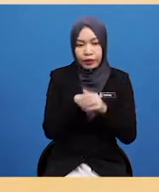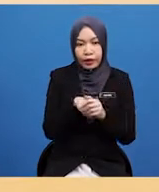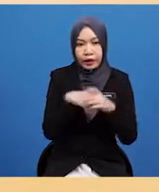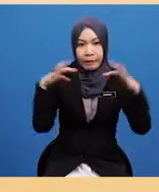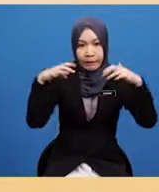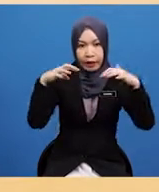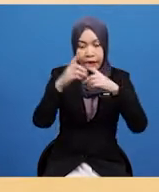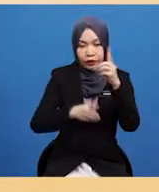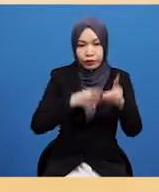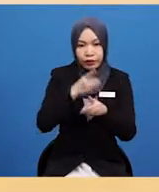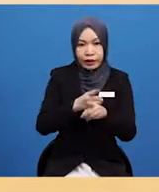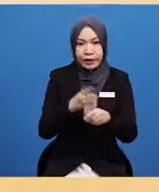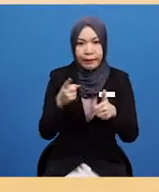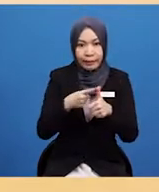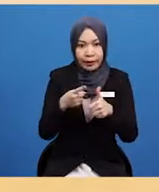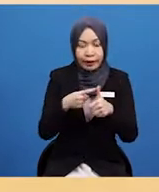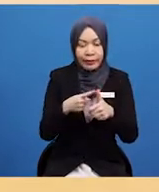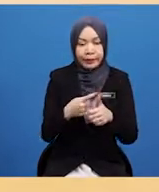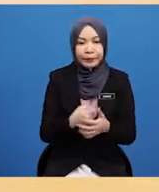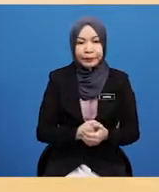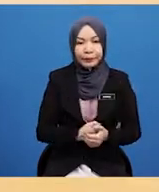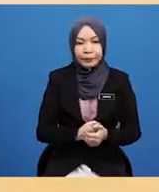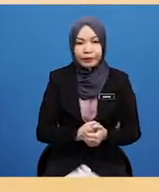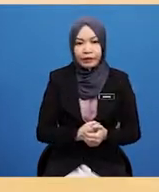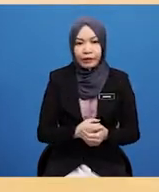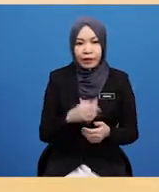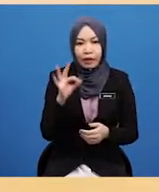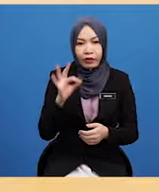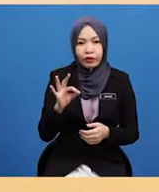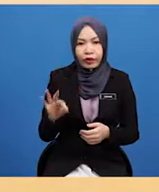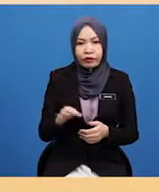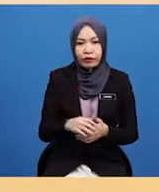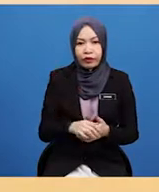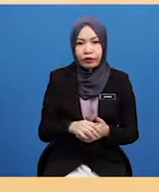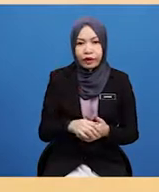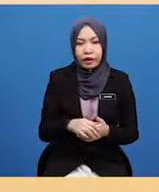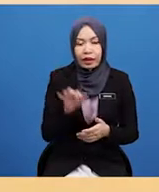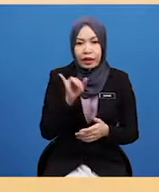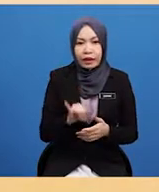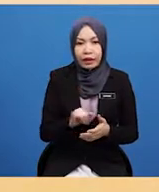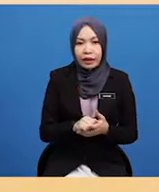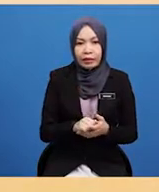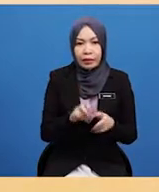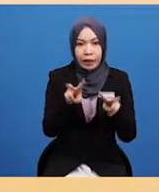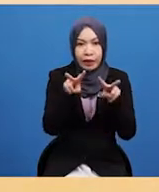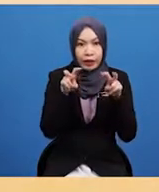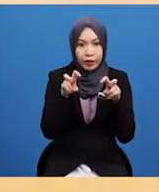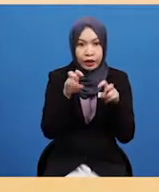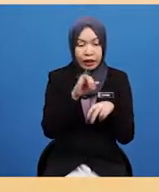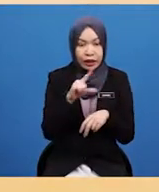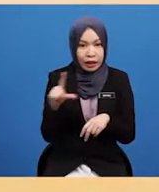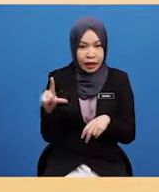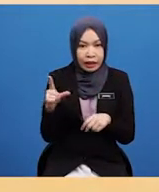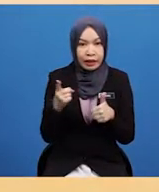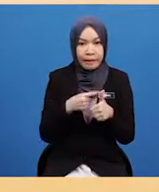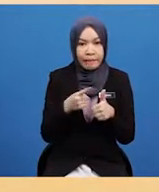murid-murid, sekarang kita lihat pula apakah faktor yang mencetuskan Perang Dunia Pertama.